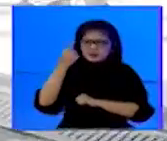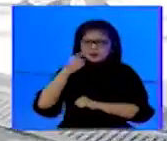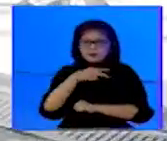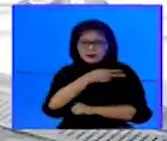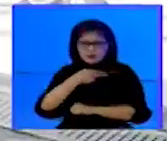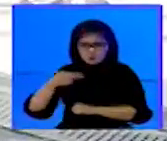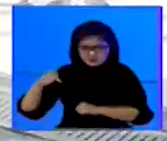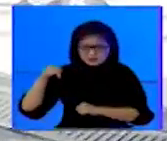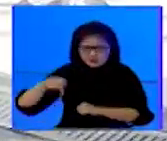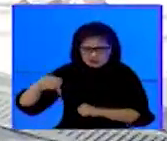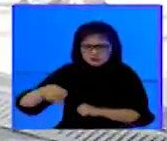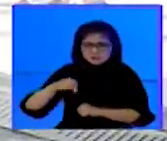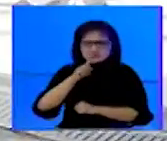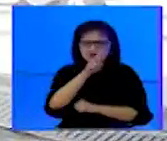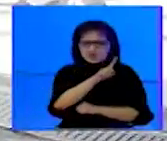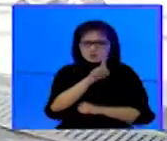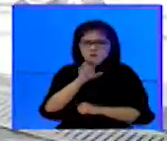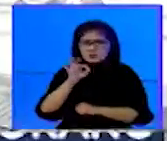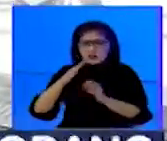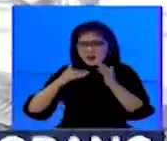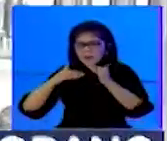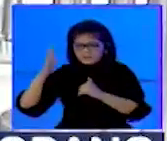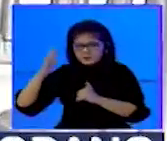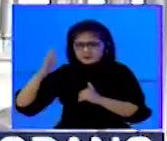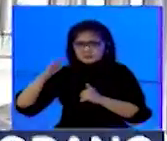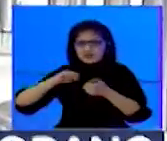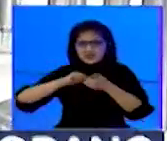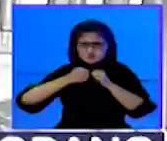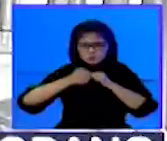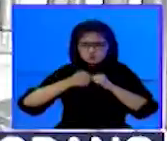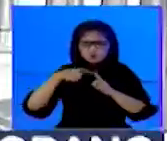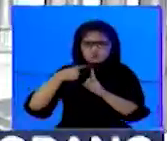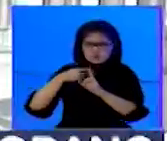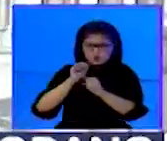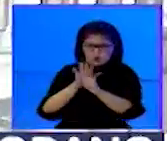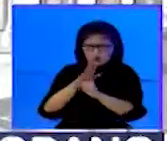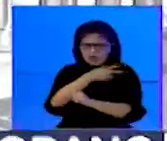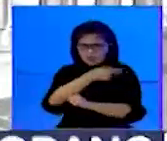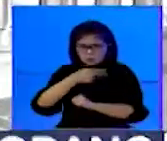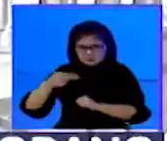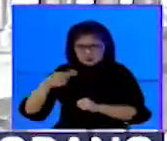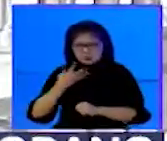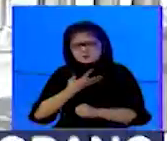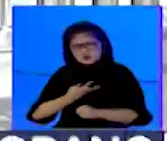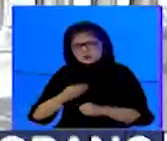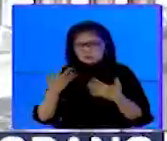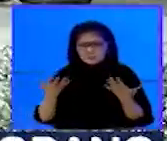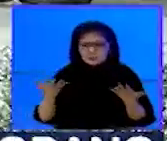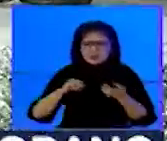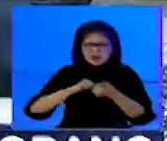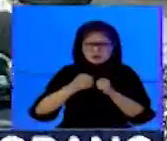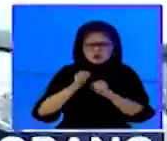ini sudah tercatat 100 ribu lebih kasus positif COVID-19 di Indonesia. Ironisnya, meski kasus COVID-19